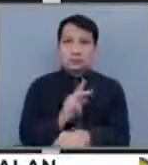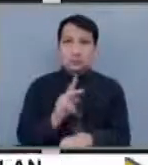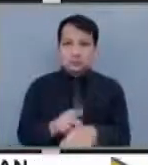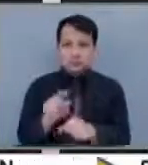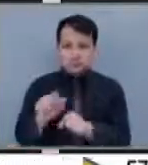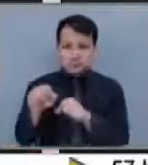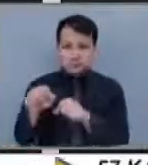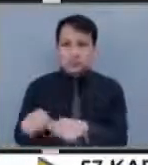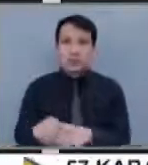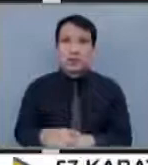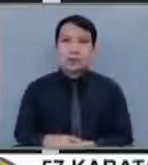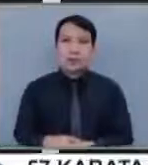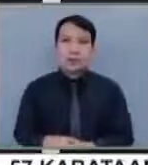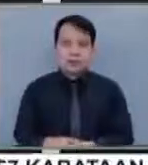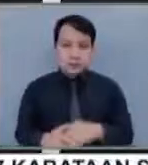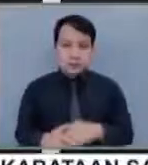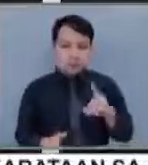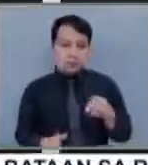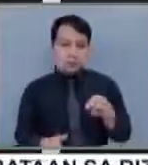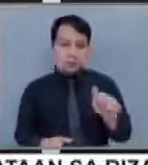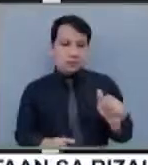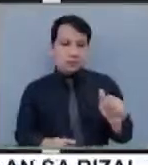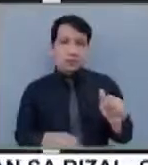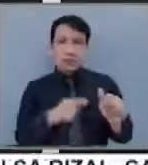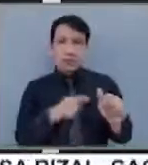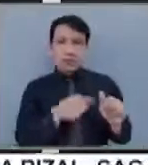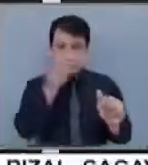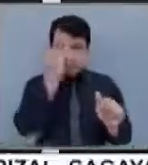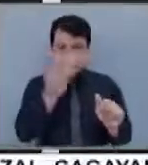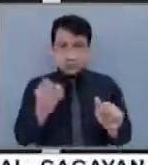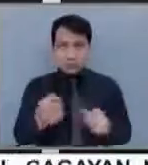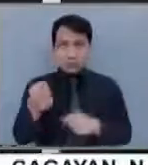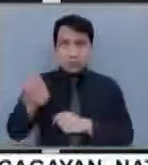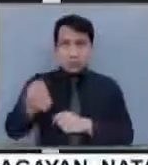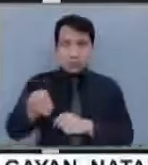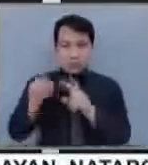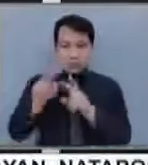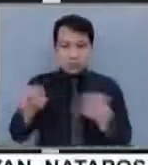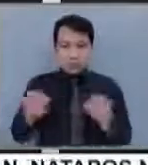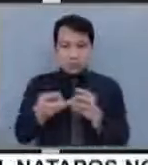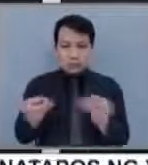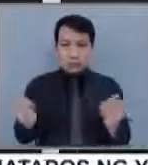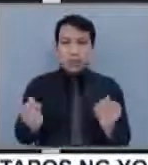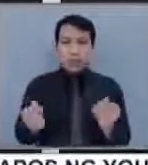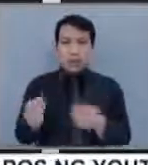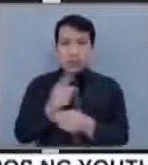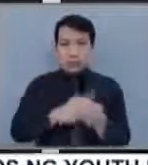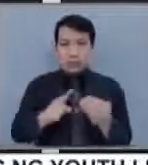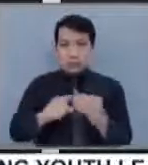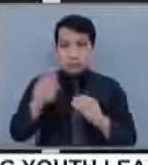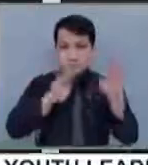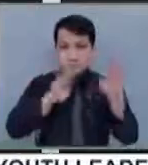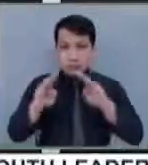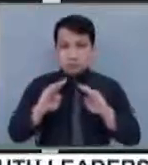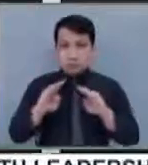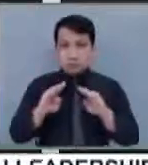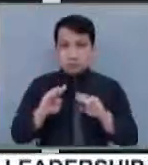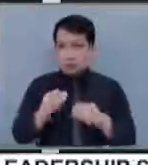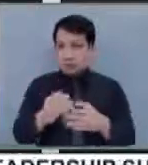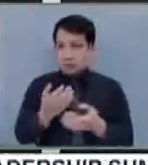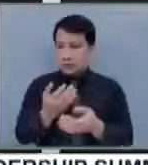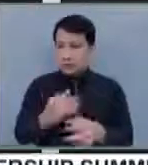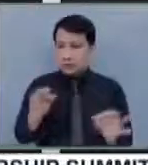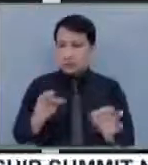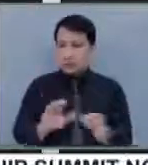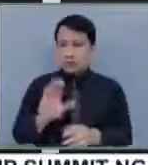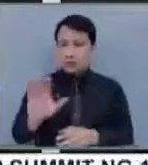ilang opisyal ng DFA sa Senado, binigyan din nila na re-resolbahin ang naturang issue sa mapayapang paraan. Si Eunice Amonte